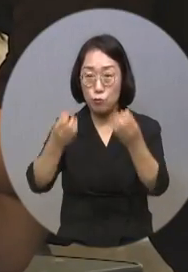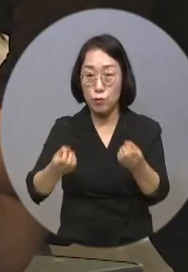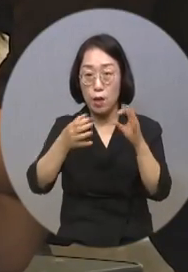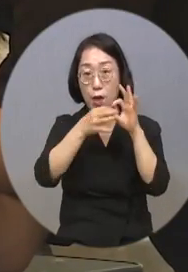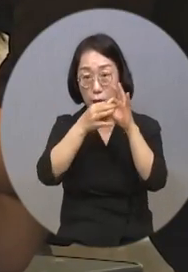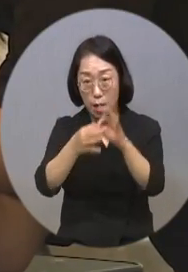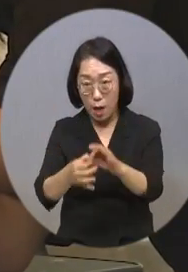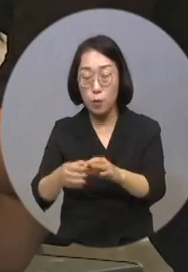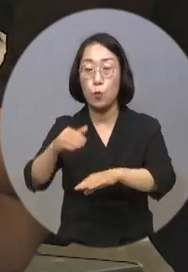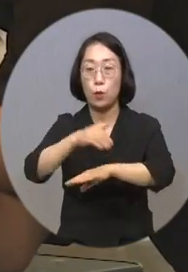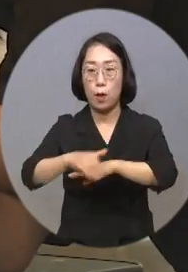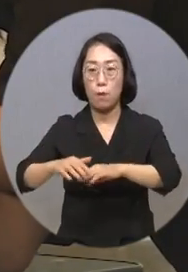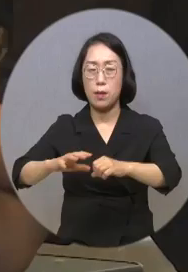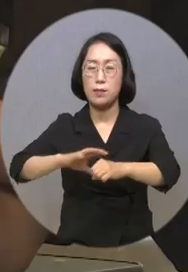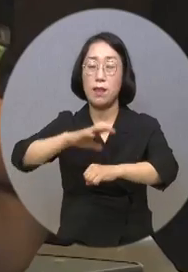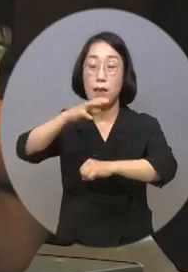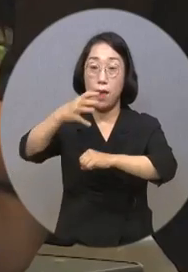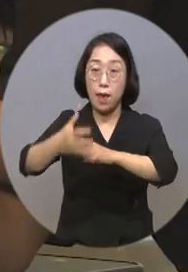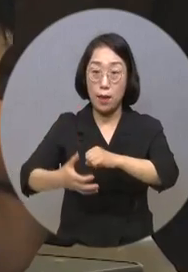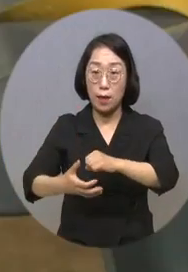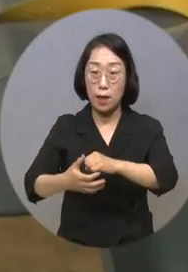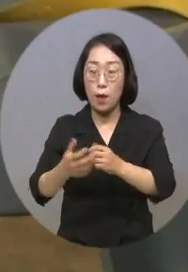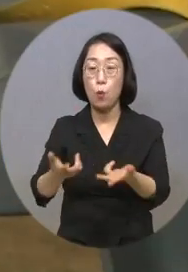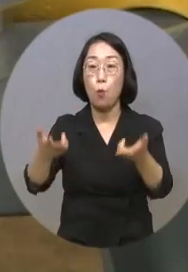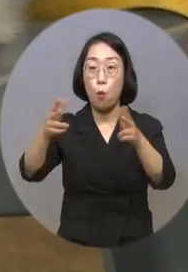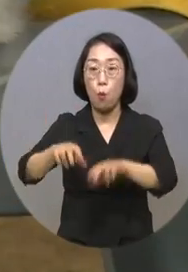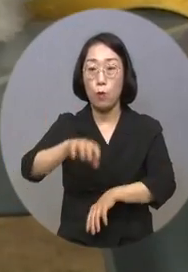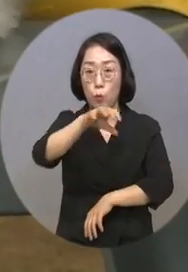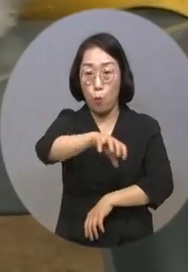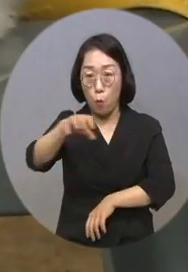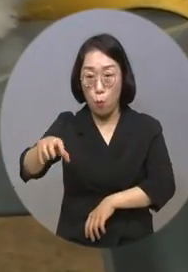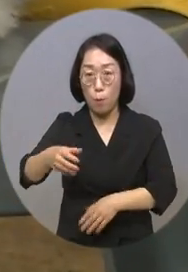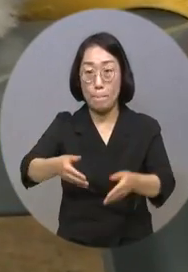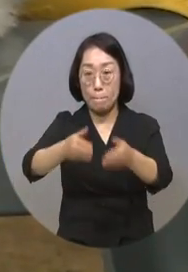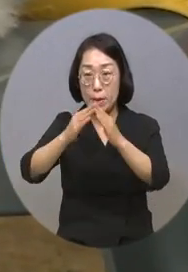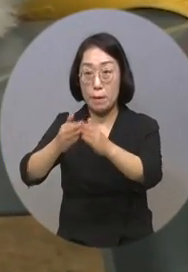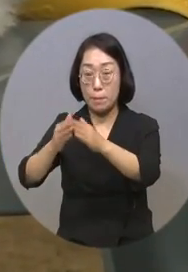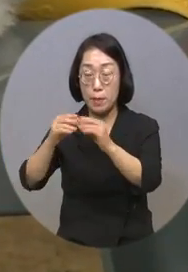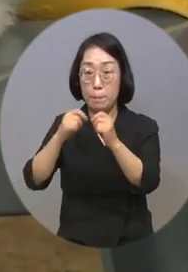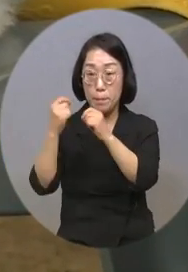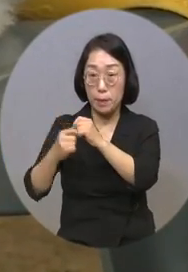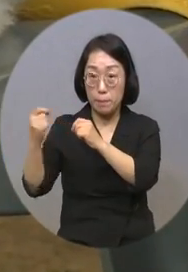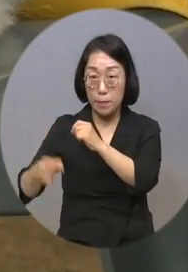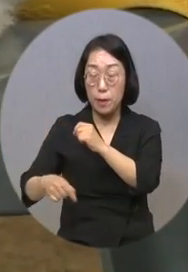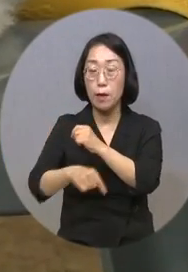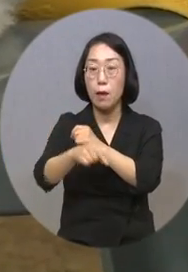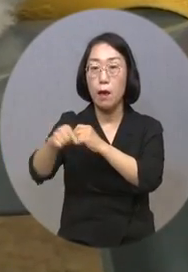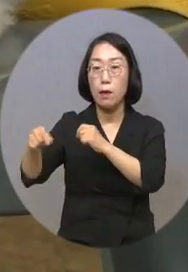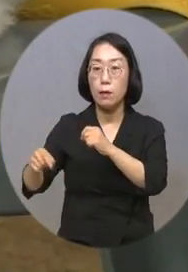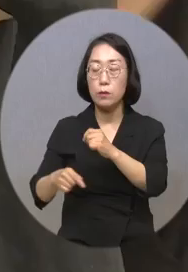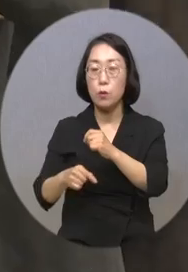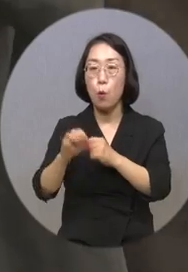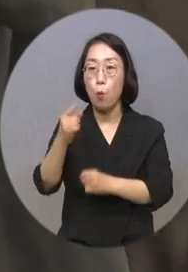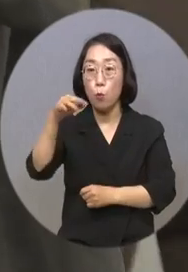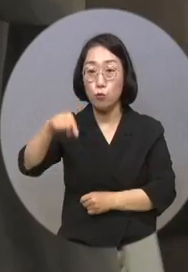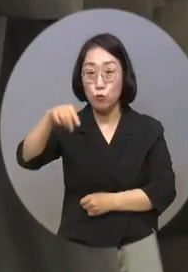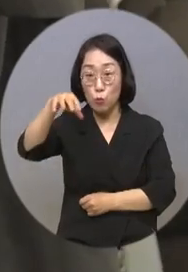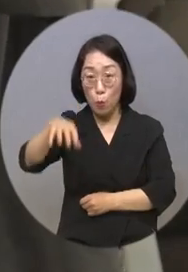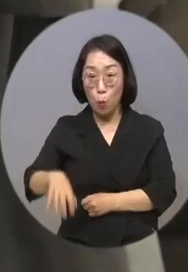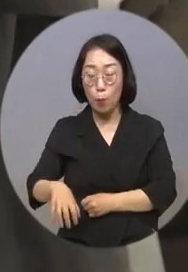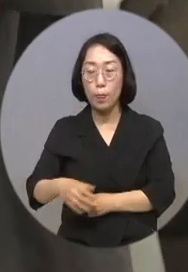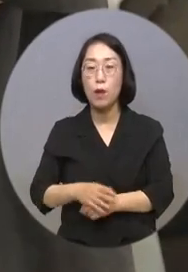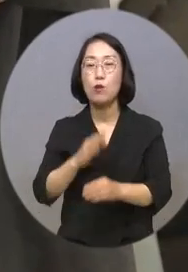있으며 세계 명견 테마랜드 추진으로 반려동물의 성지는 물론 오수가 대한민국을 대표하는